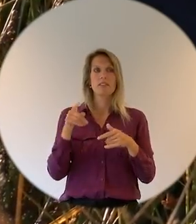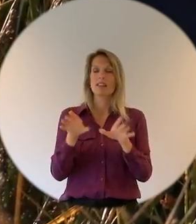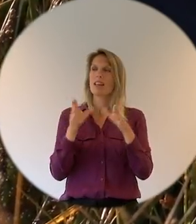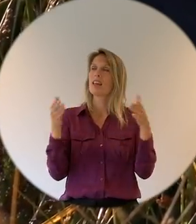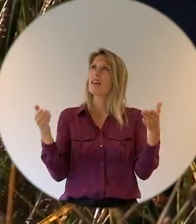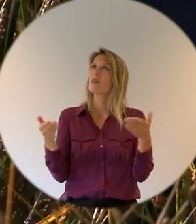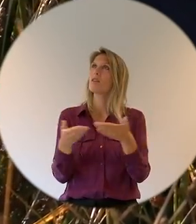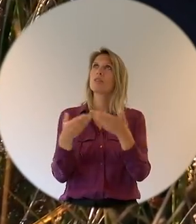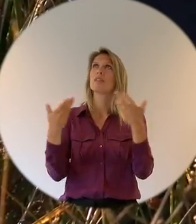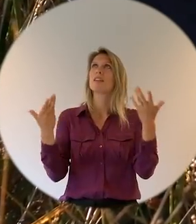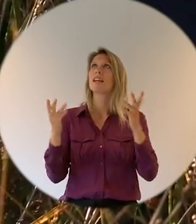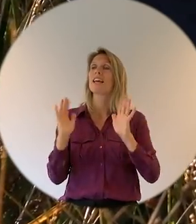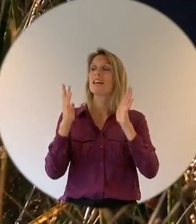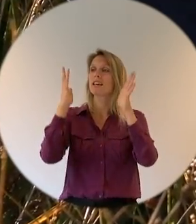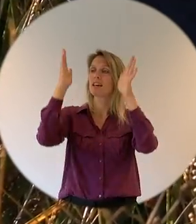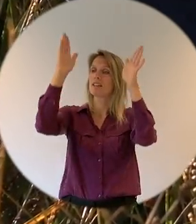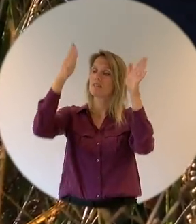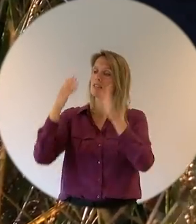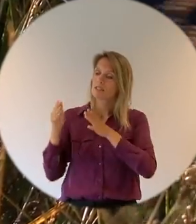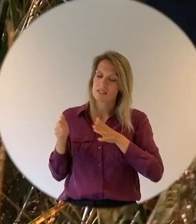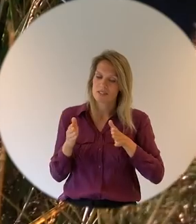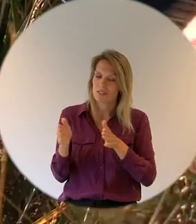kind dat heel de